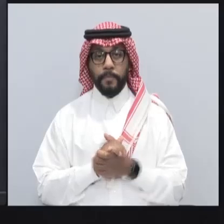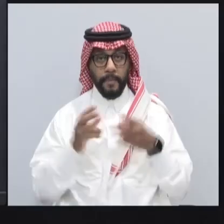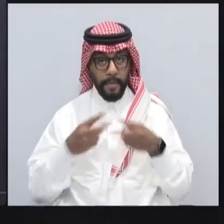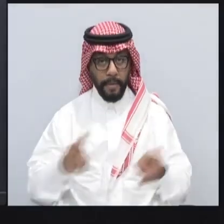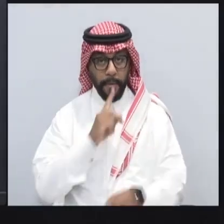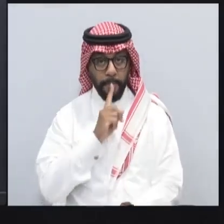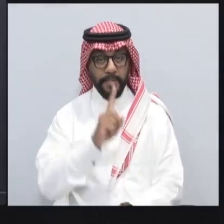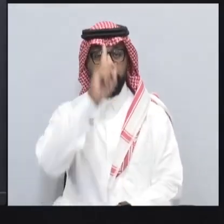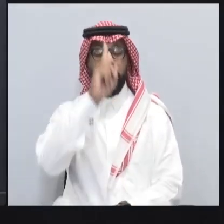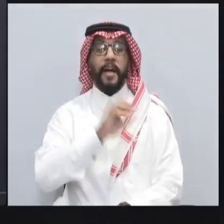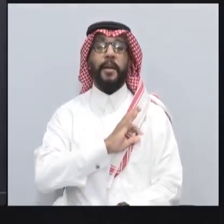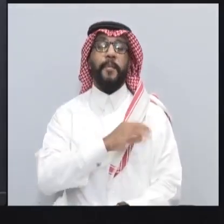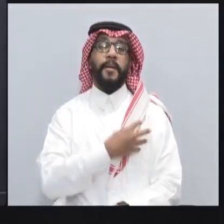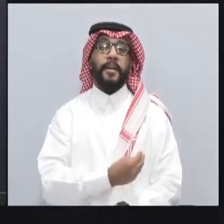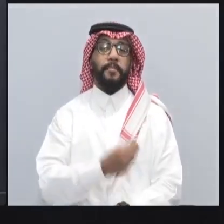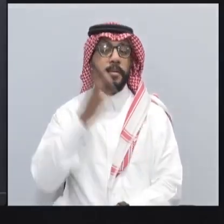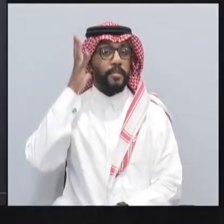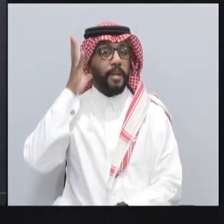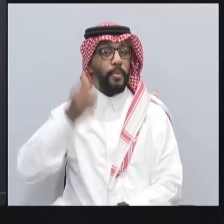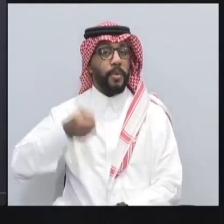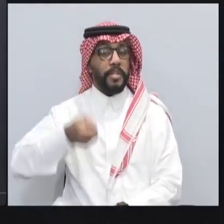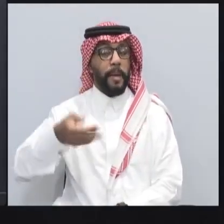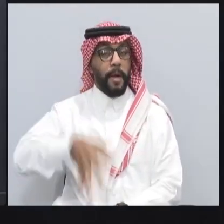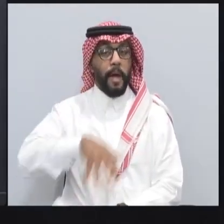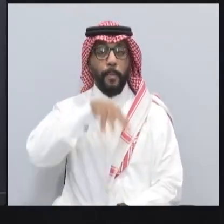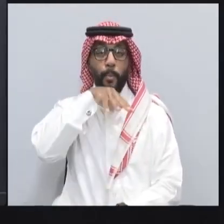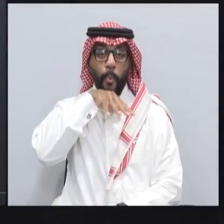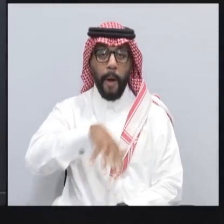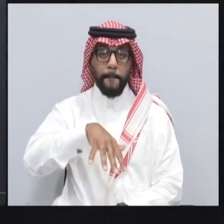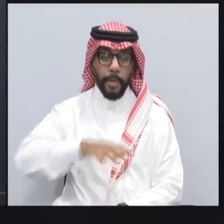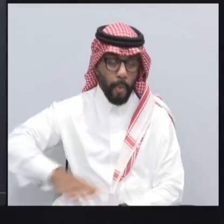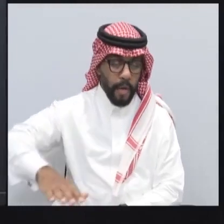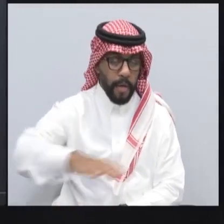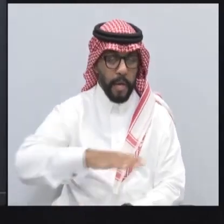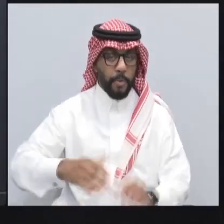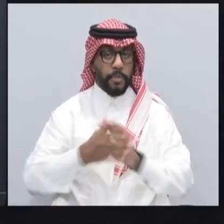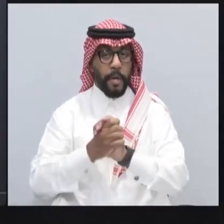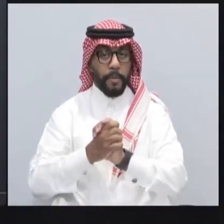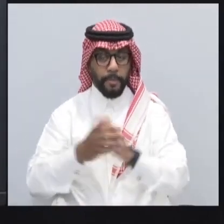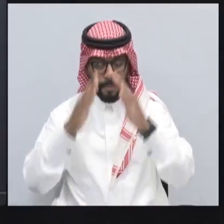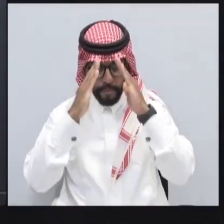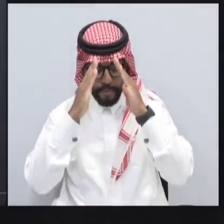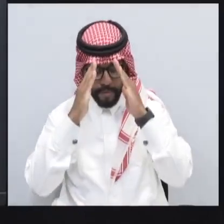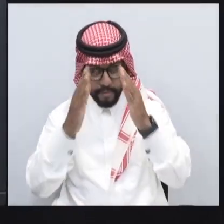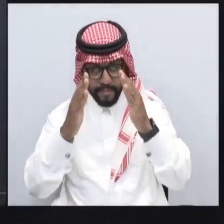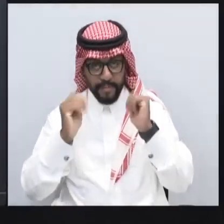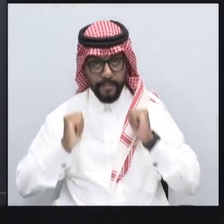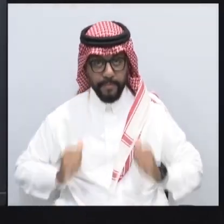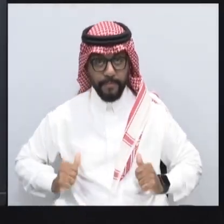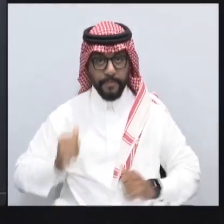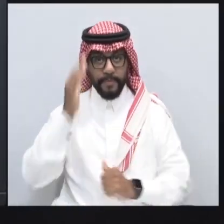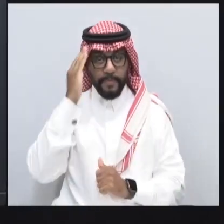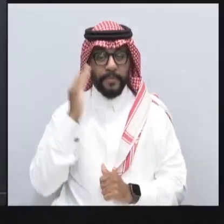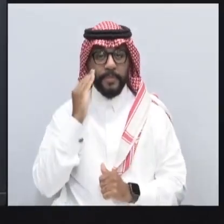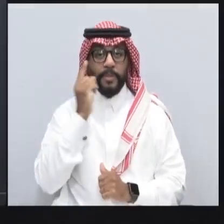بسم الله الرحمن الرحيم والصلاه والسلام على اشرف الانبياء والمرسلين نبينا محمد وعلى اله وصحبه اجمعين مرحبا بكم